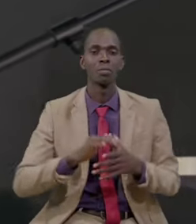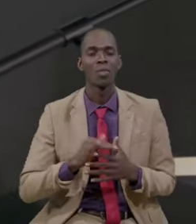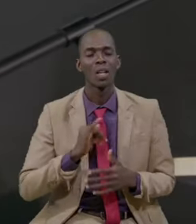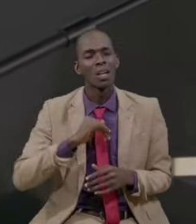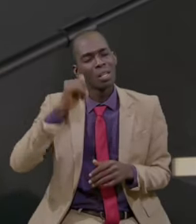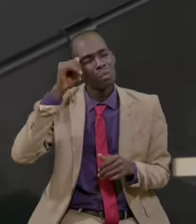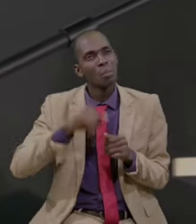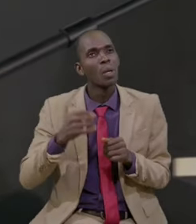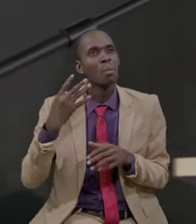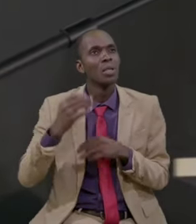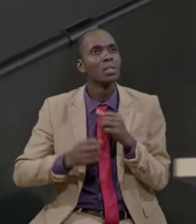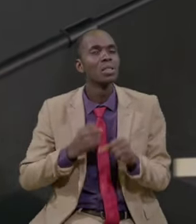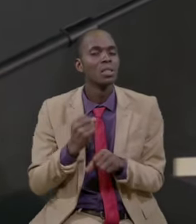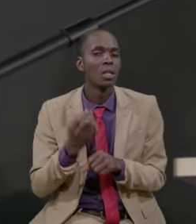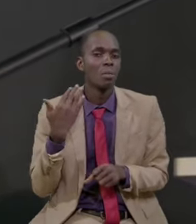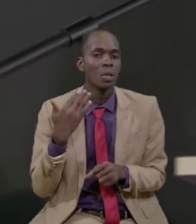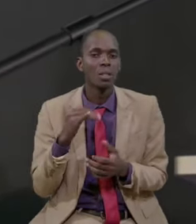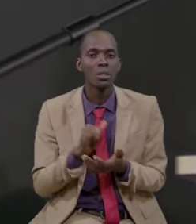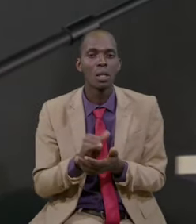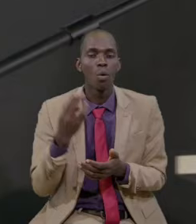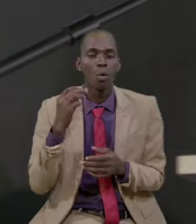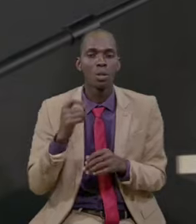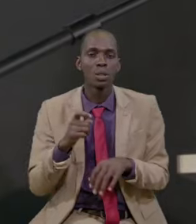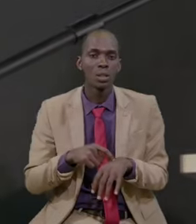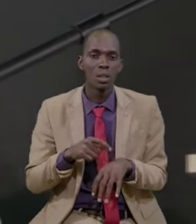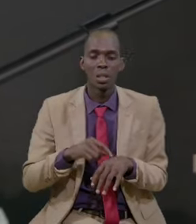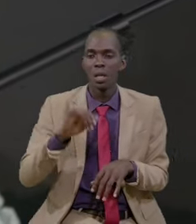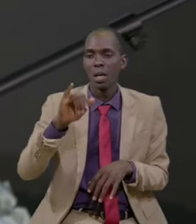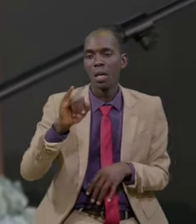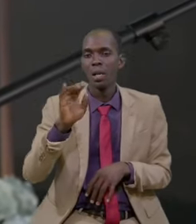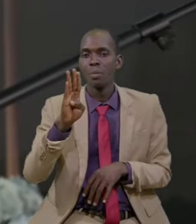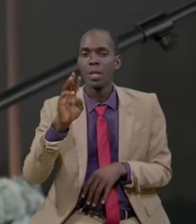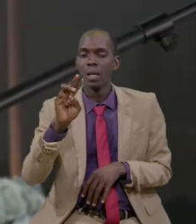C'est au moment la machine IBM